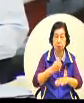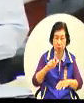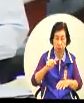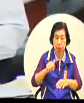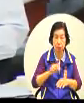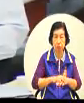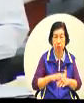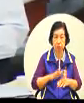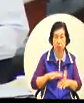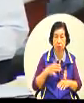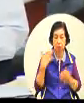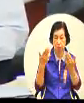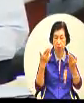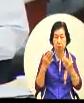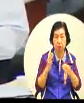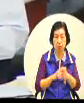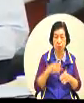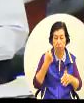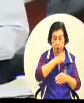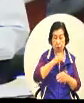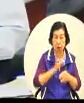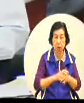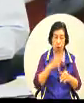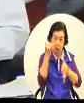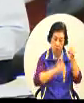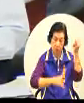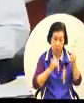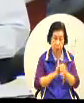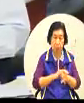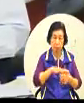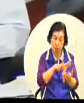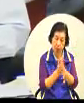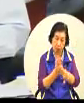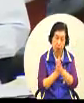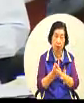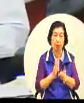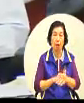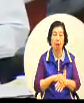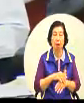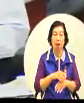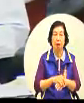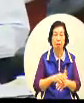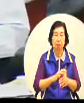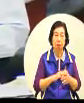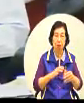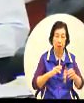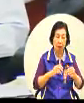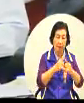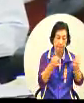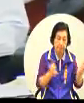变化，包括民主发展的变化，